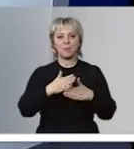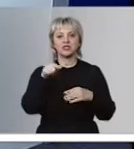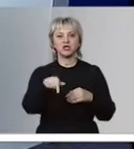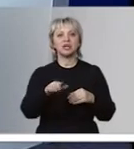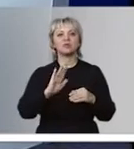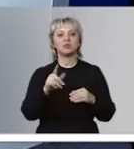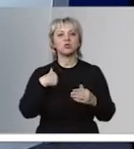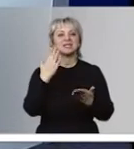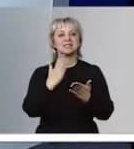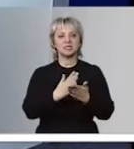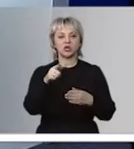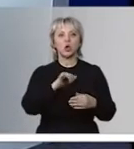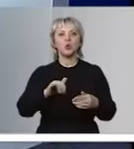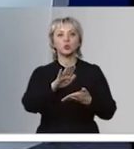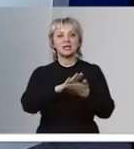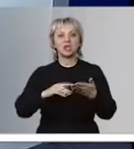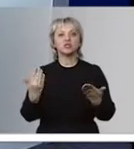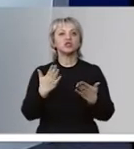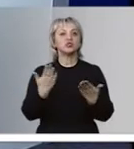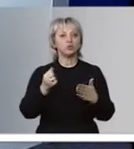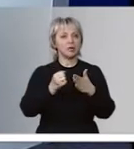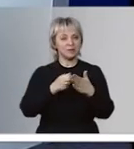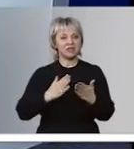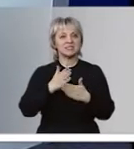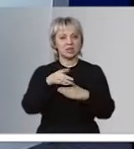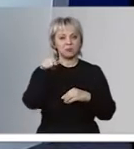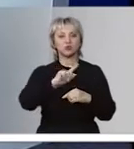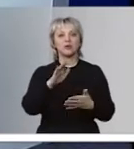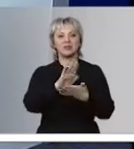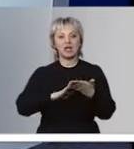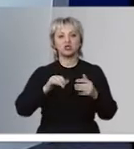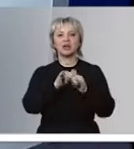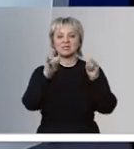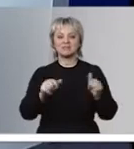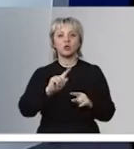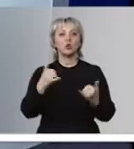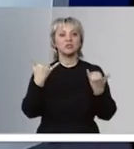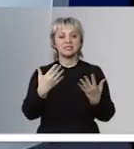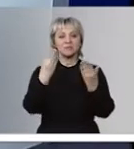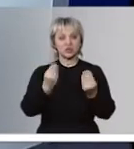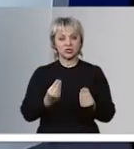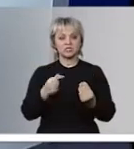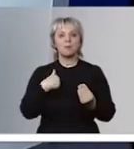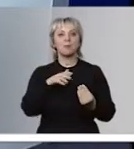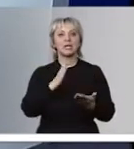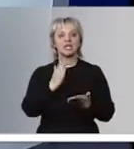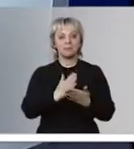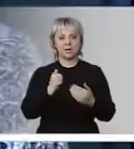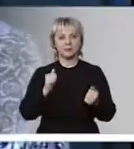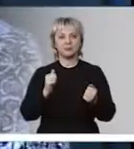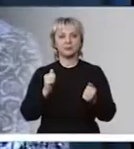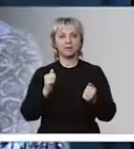поддержки. Тем не менее, у нас есть куда дальше, к чему стремиться и что дальше развивать. Что на сегодняшний день мы